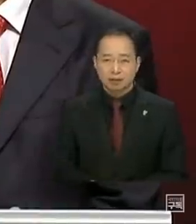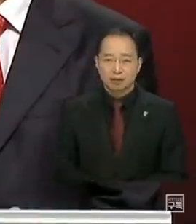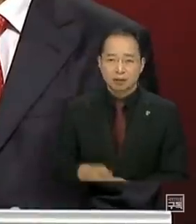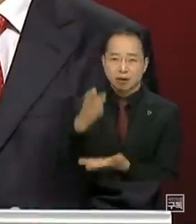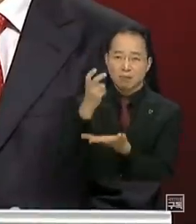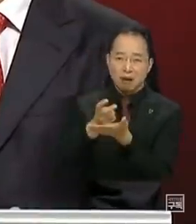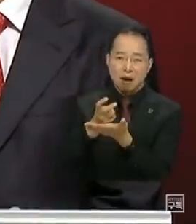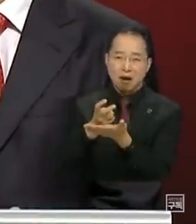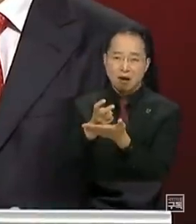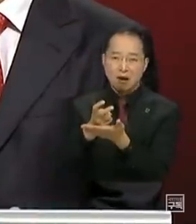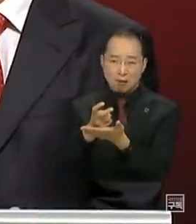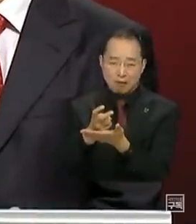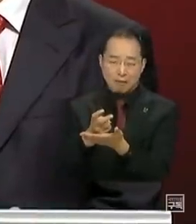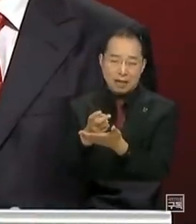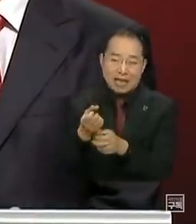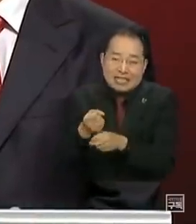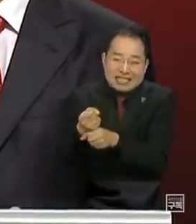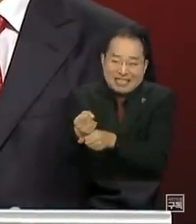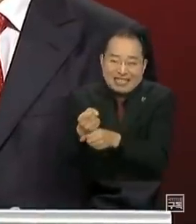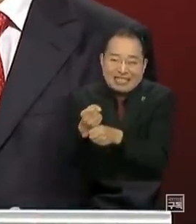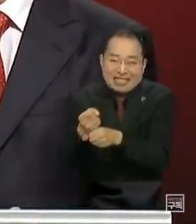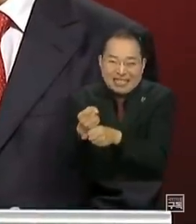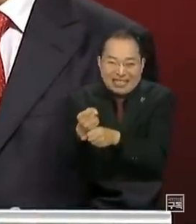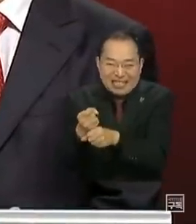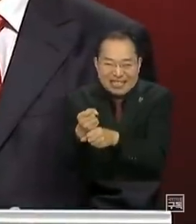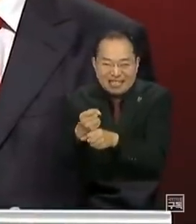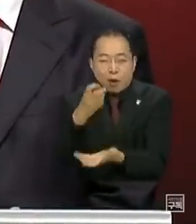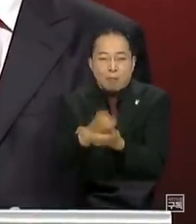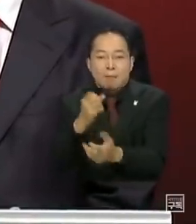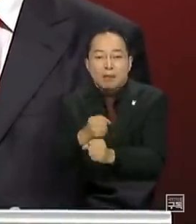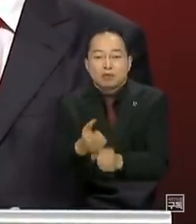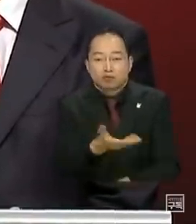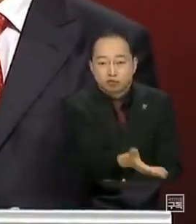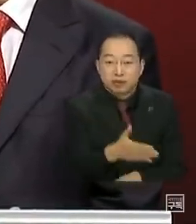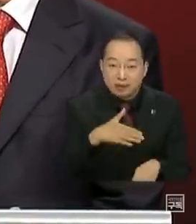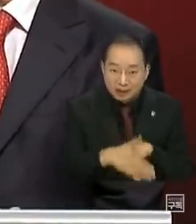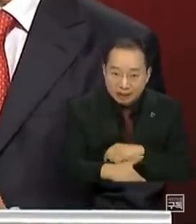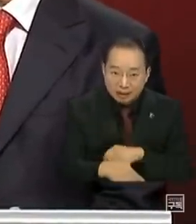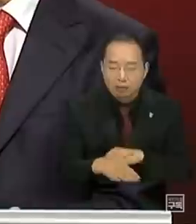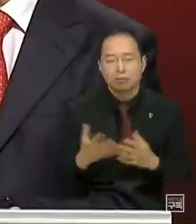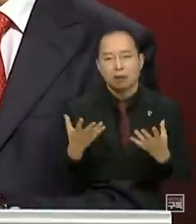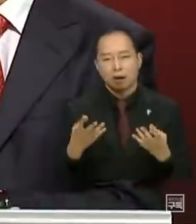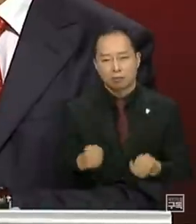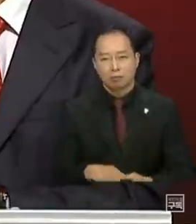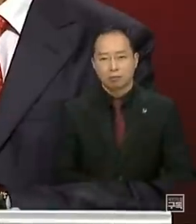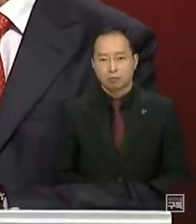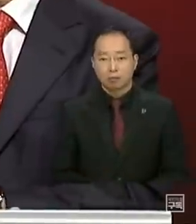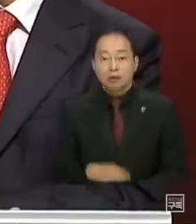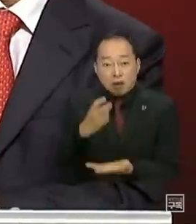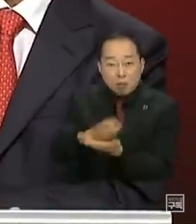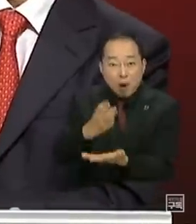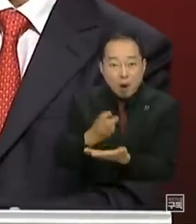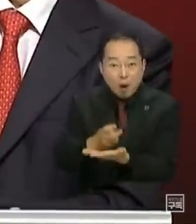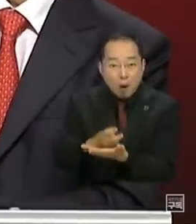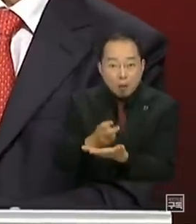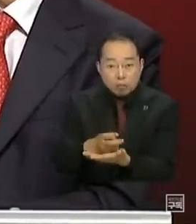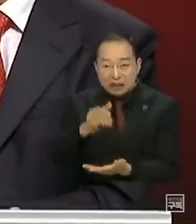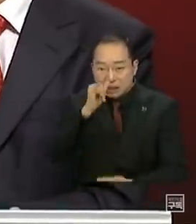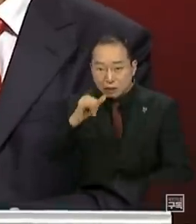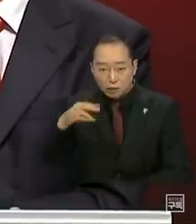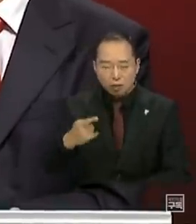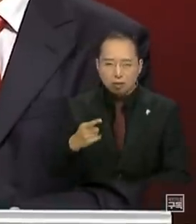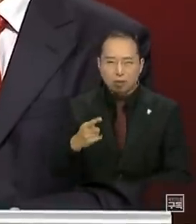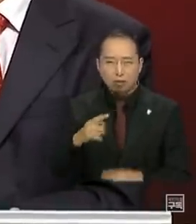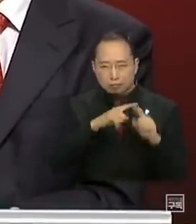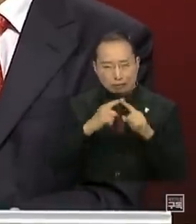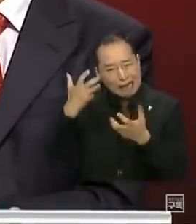않습니까? 때만 쓰면 다 들어주는 그런 풍조가 만연하기 때문에 그런 풍조도 없애는